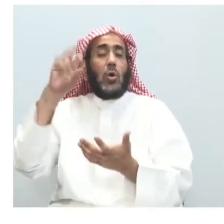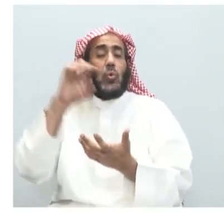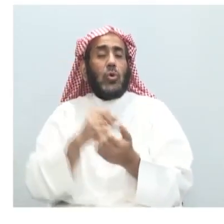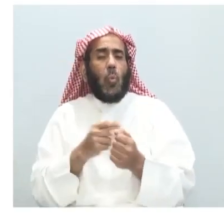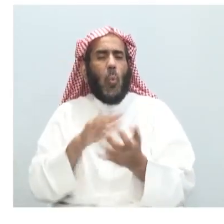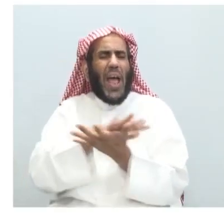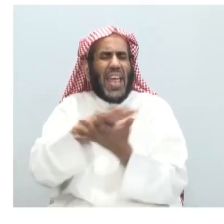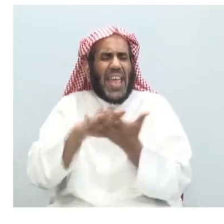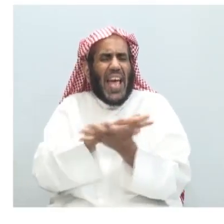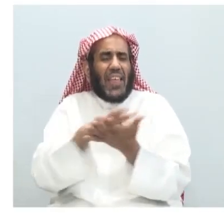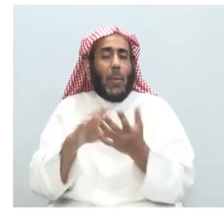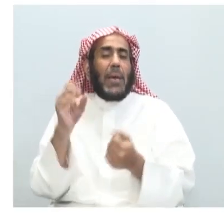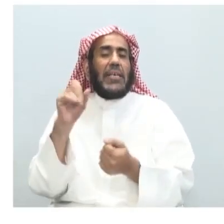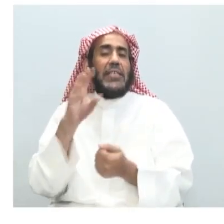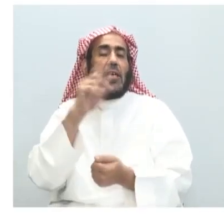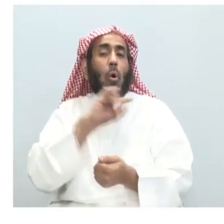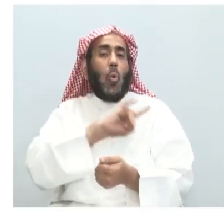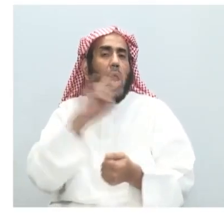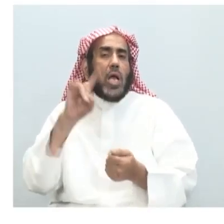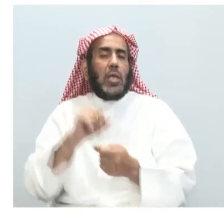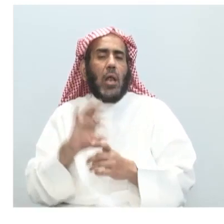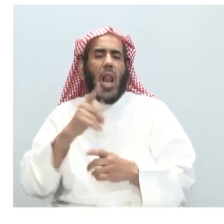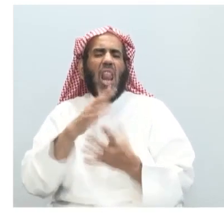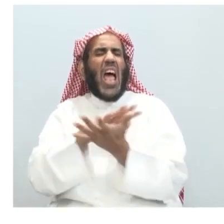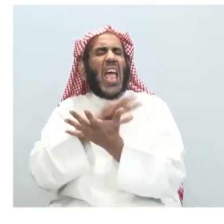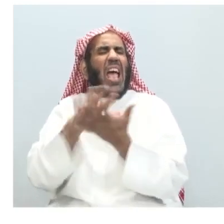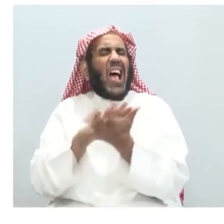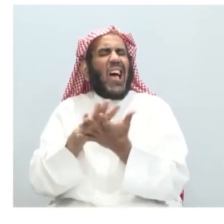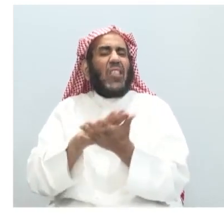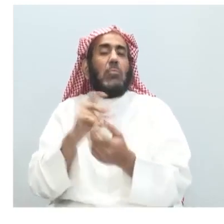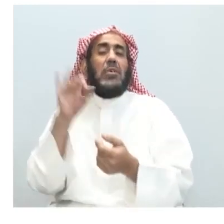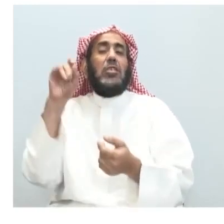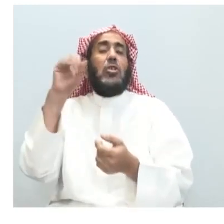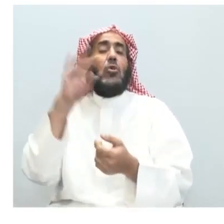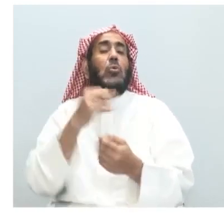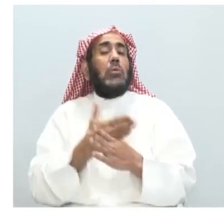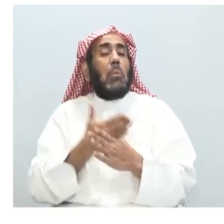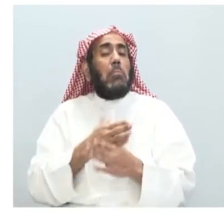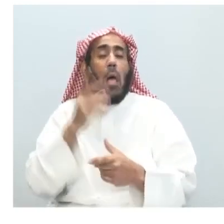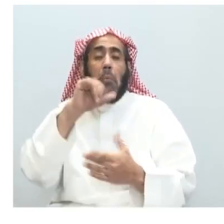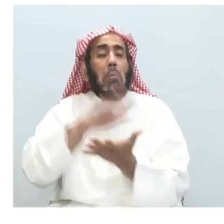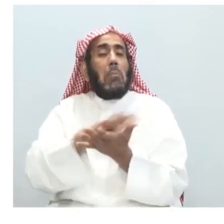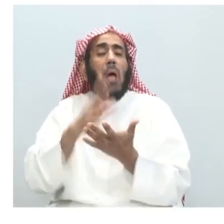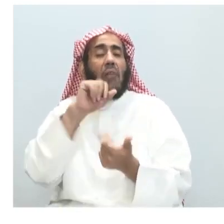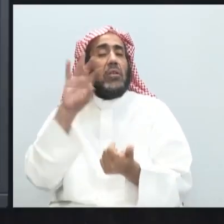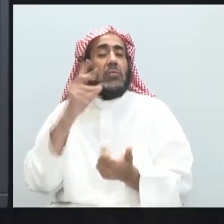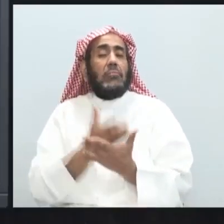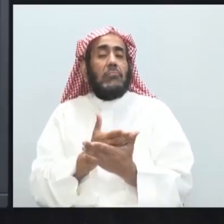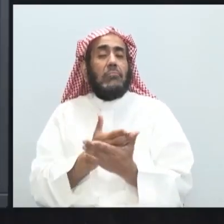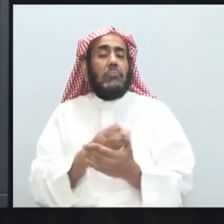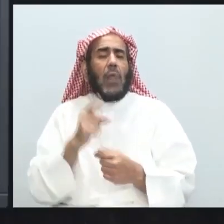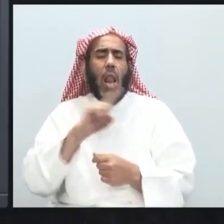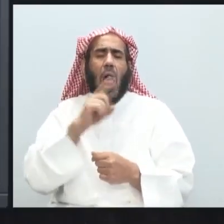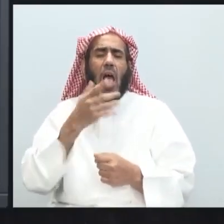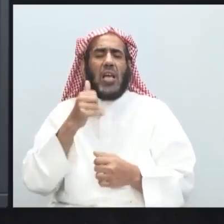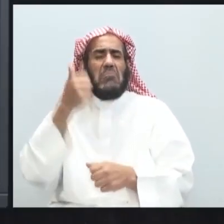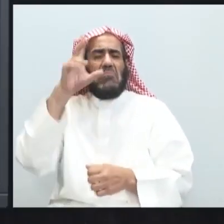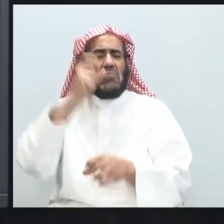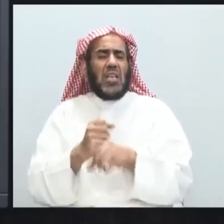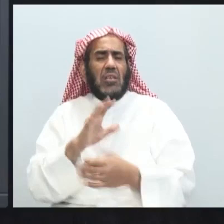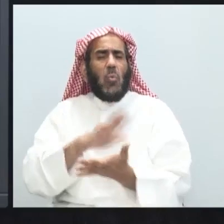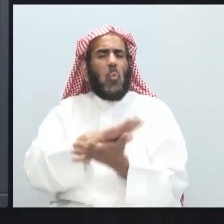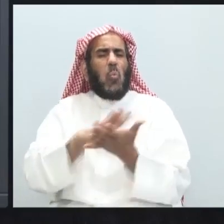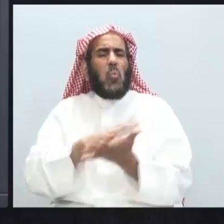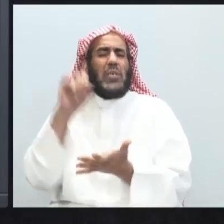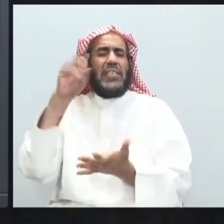ويهظم النشا ولكن لا يهضم السيليلوز لماذا لا يهضم السيليلوز تستطيع الانسان ان